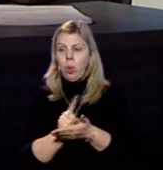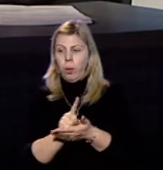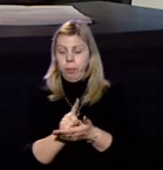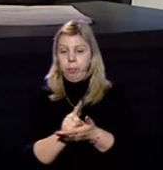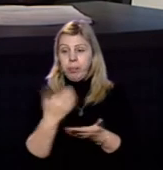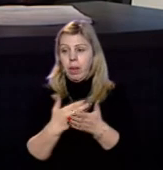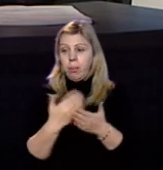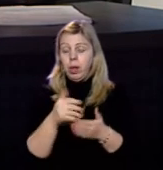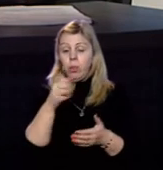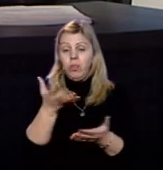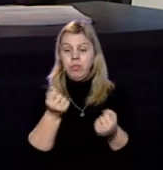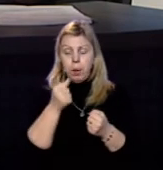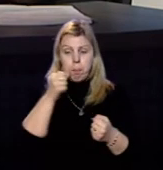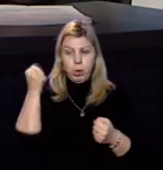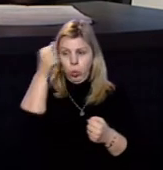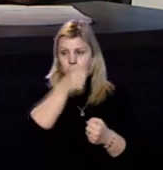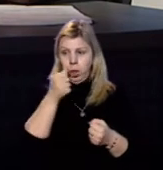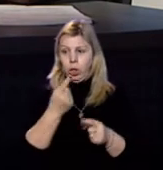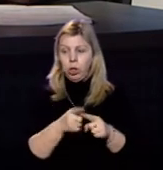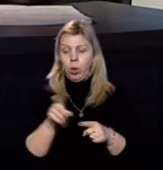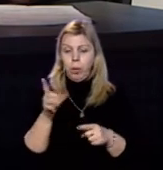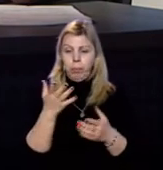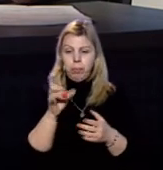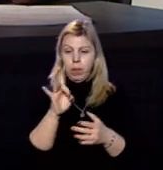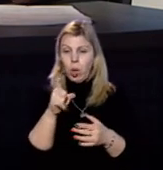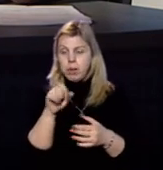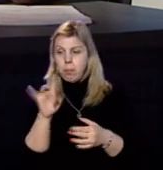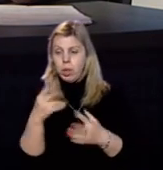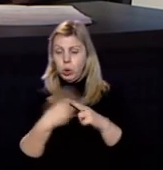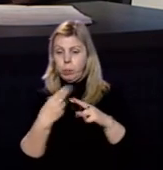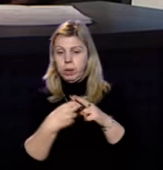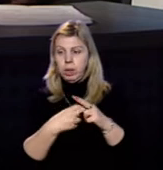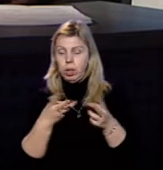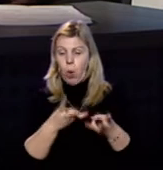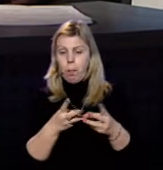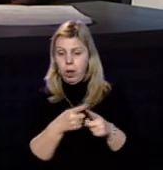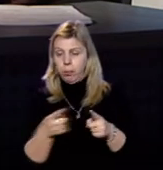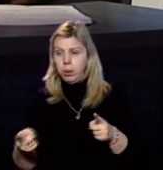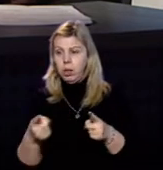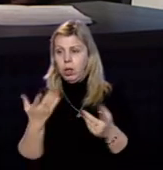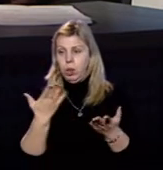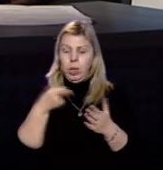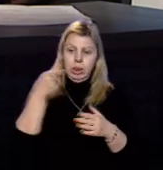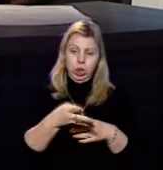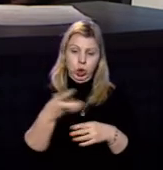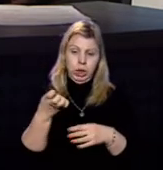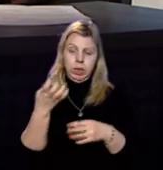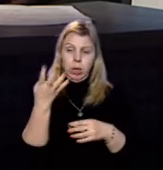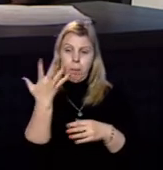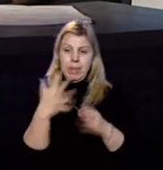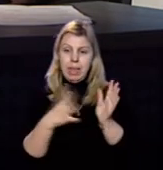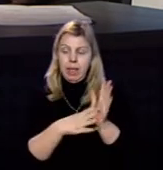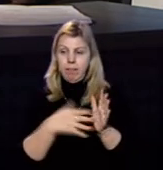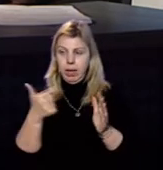І, наприклад, якщо взяти минулий рік, то розмір субсидії в опалювальний період становив 1459